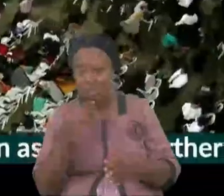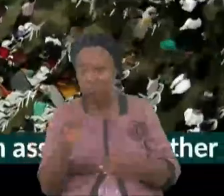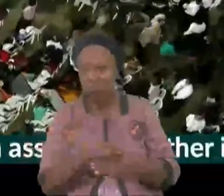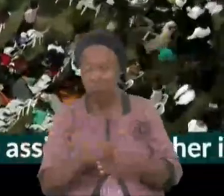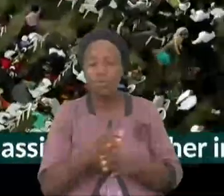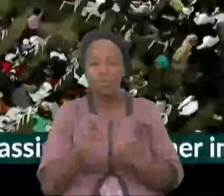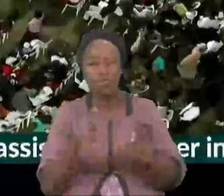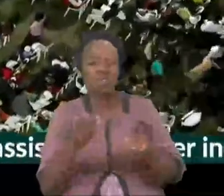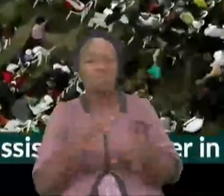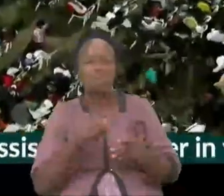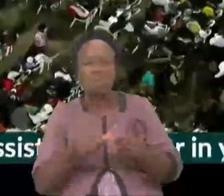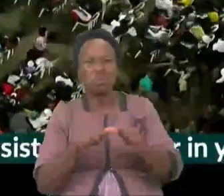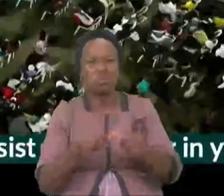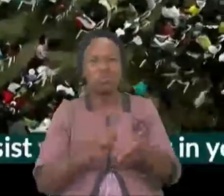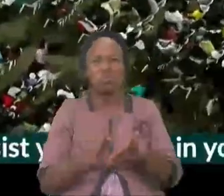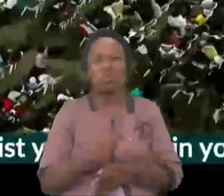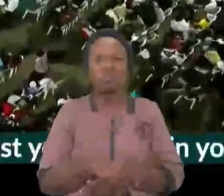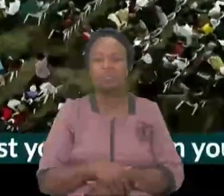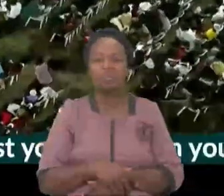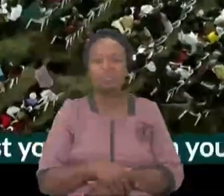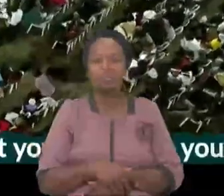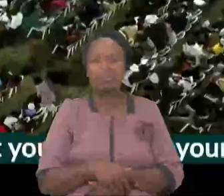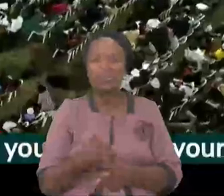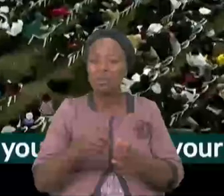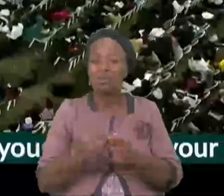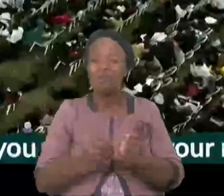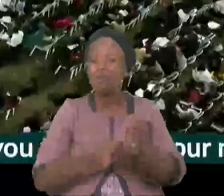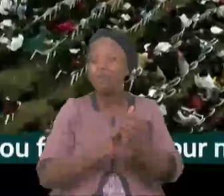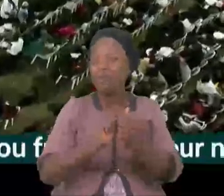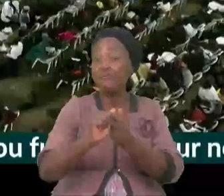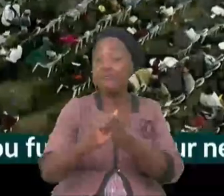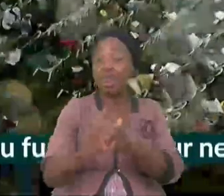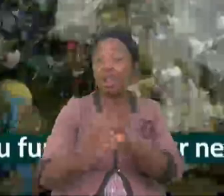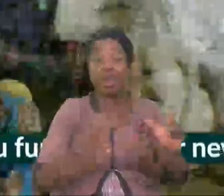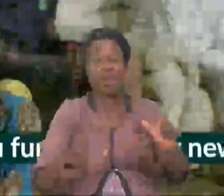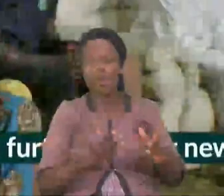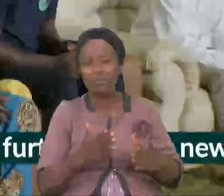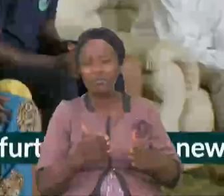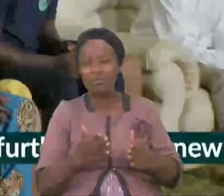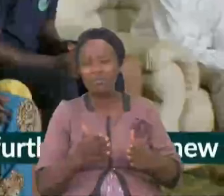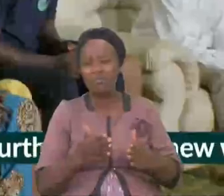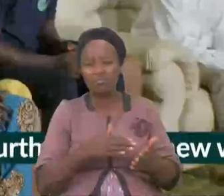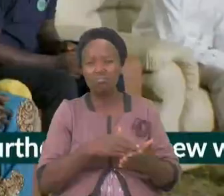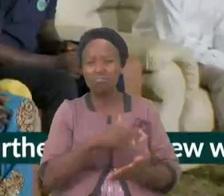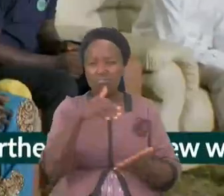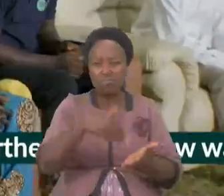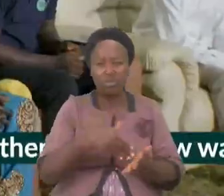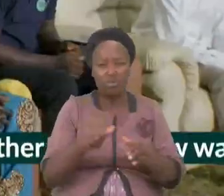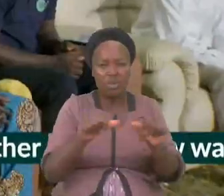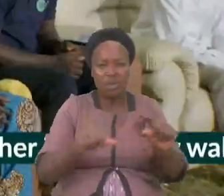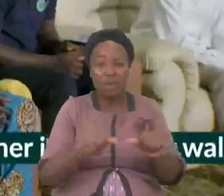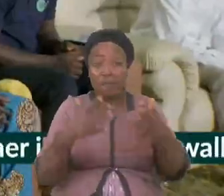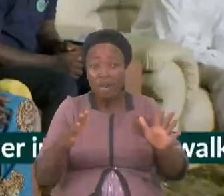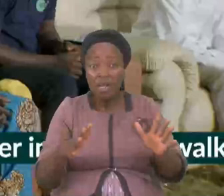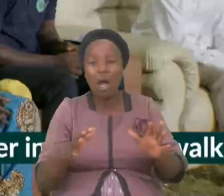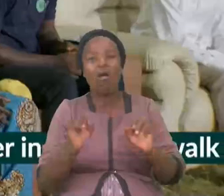Alors, ceux d'entre nous qui espérons leur miracle, leur délivrance, leur bénédiction, soyez